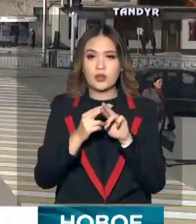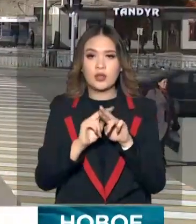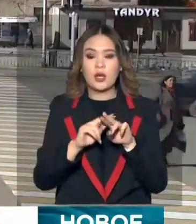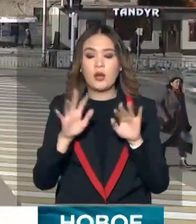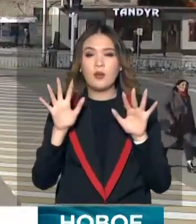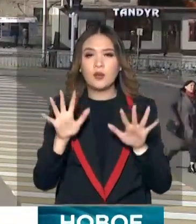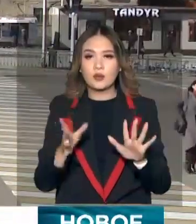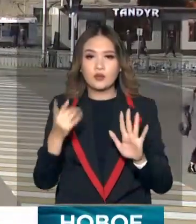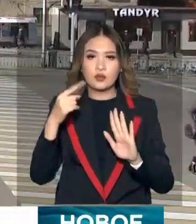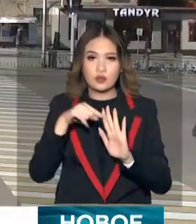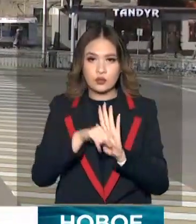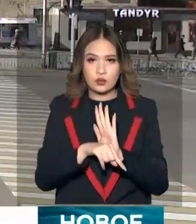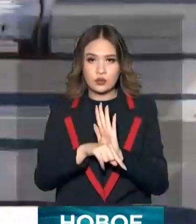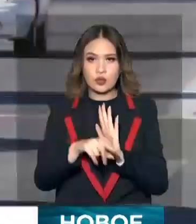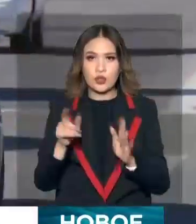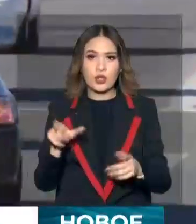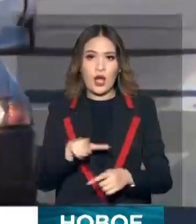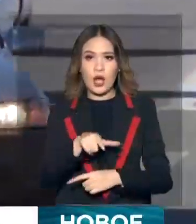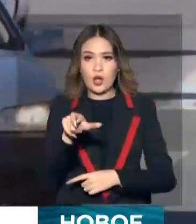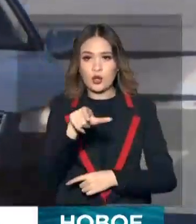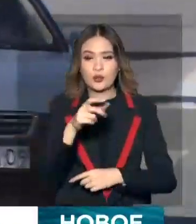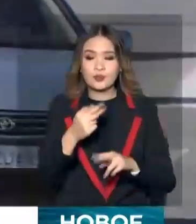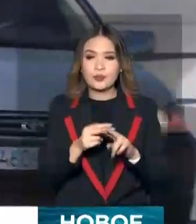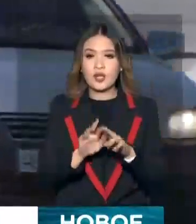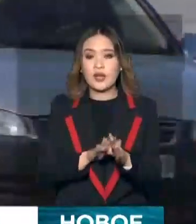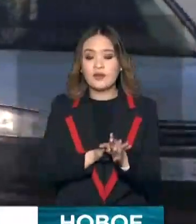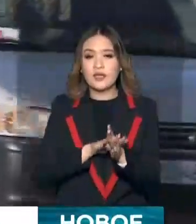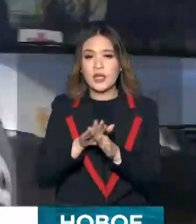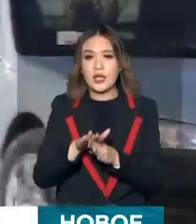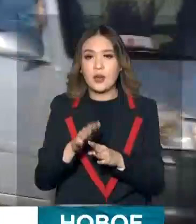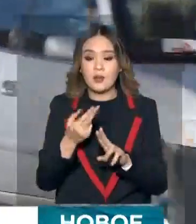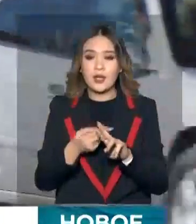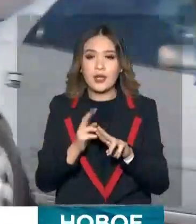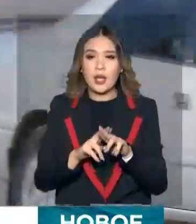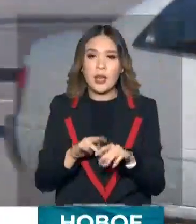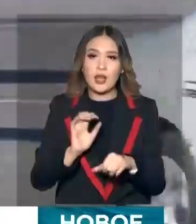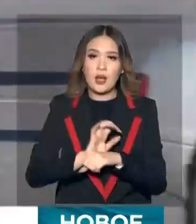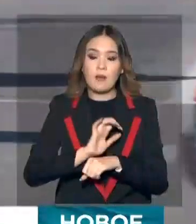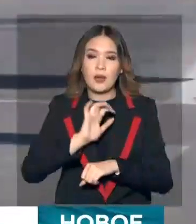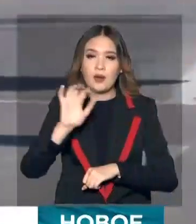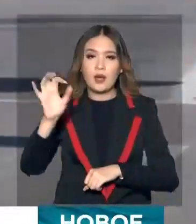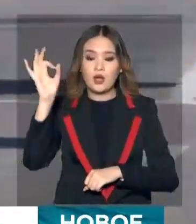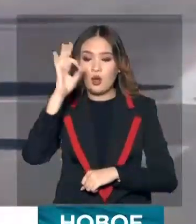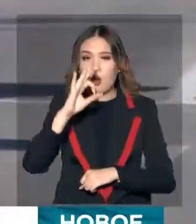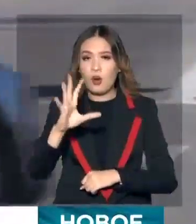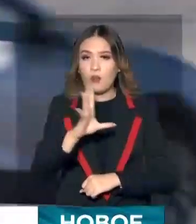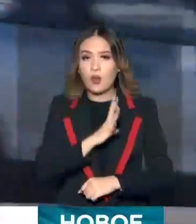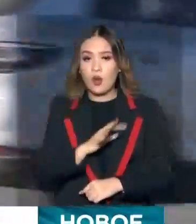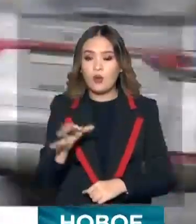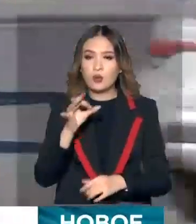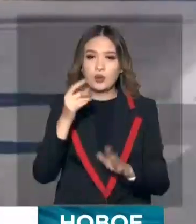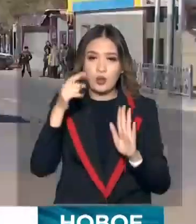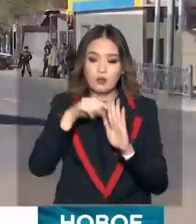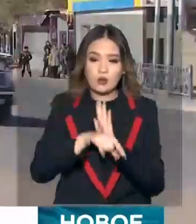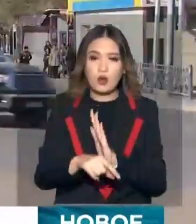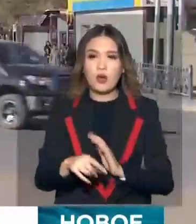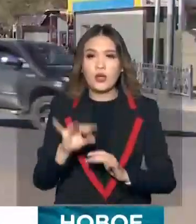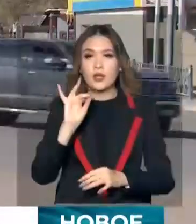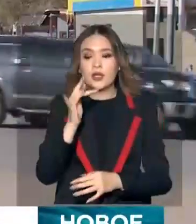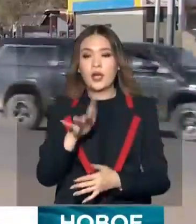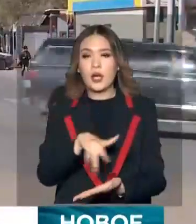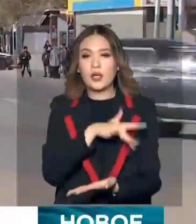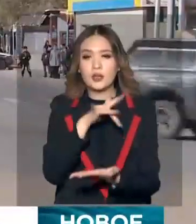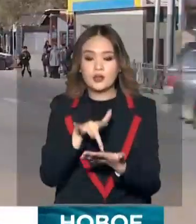и внутрипоселковых дорог. В целом на это направление, вот именно внутриобластного и